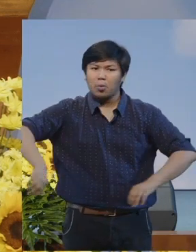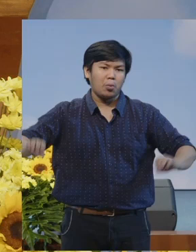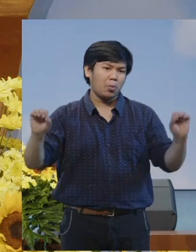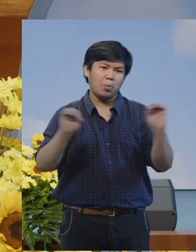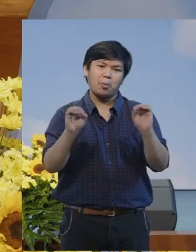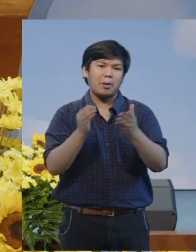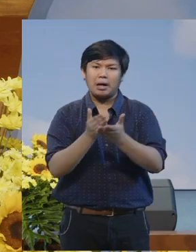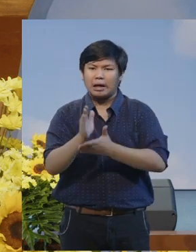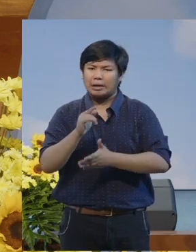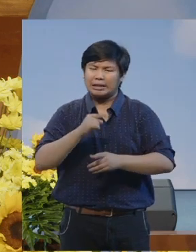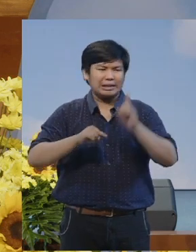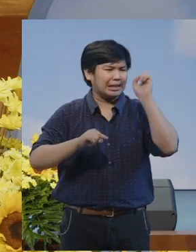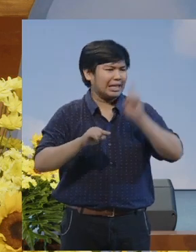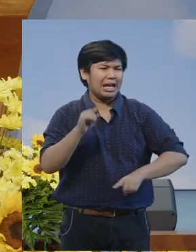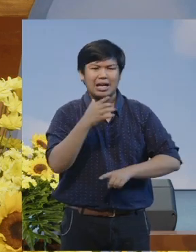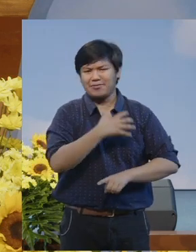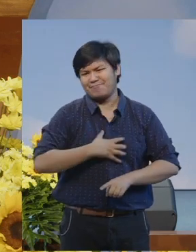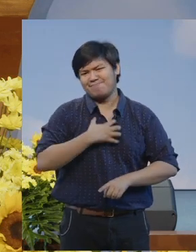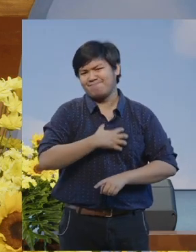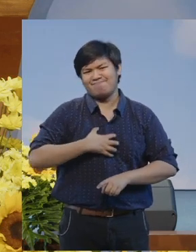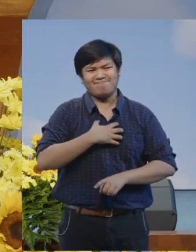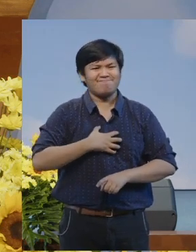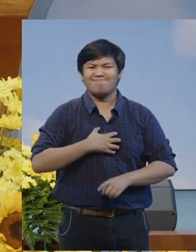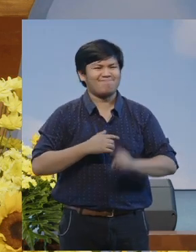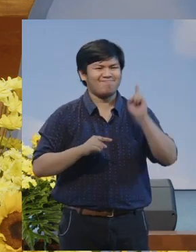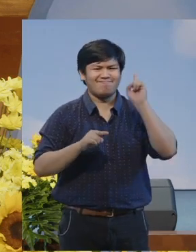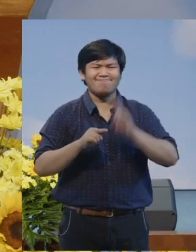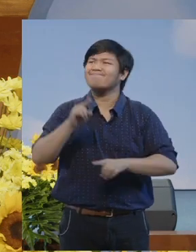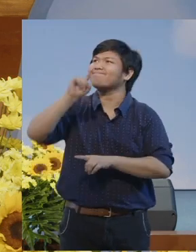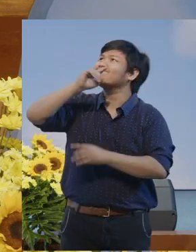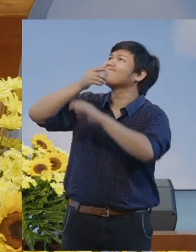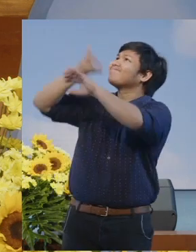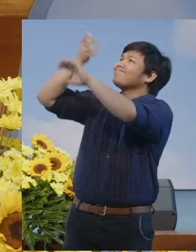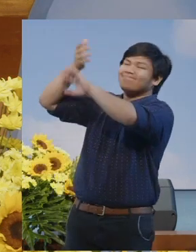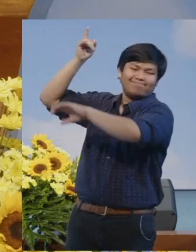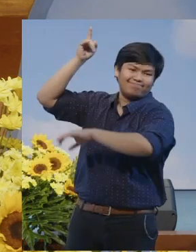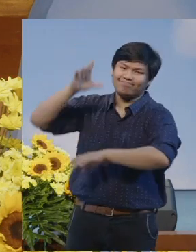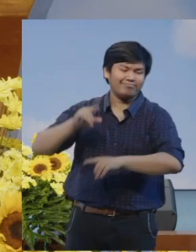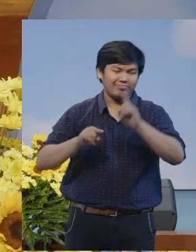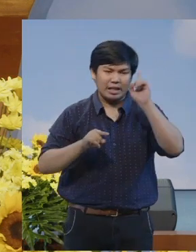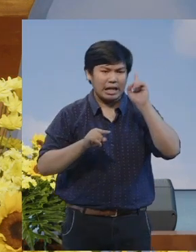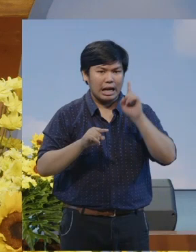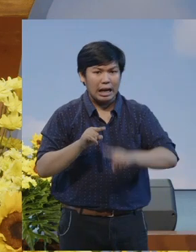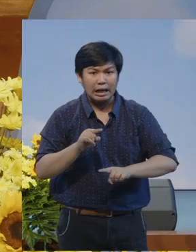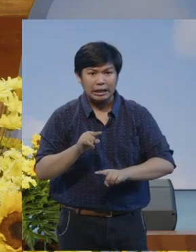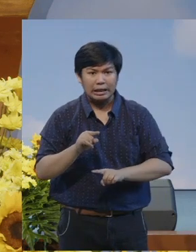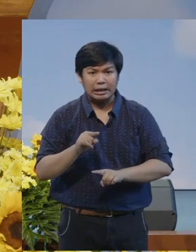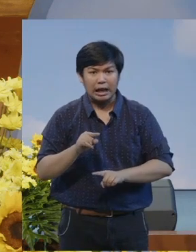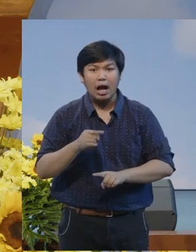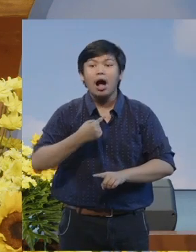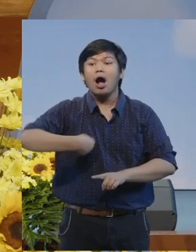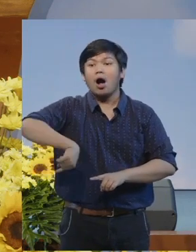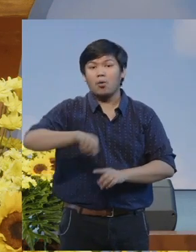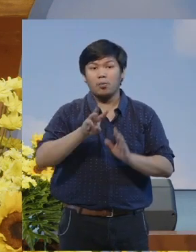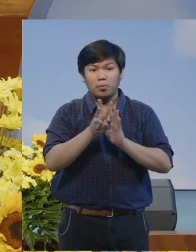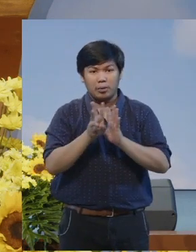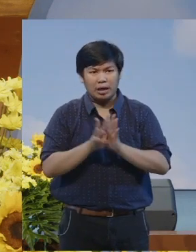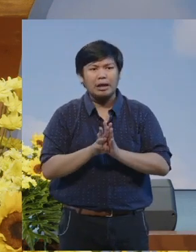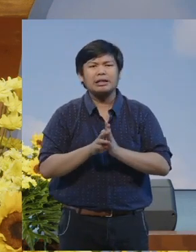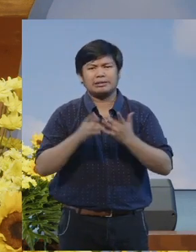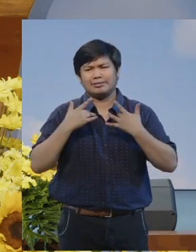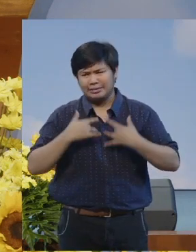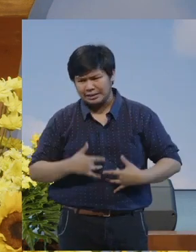karapatan magreklamo. Wala po tayong karapatan magtanong. Maari pong masiraan tayo ng loob o malungkot.